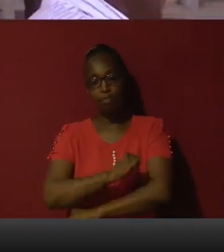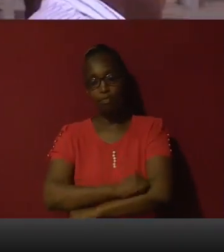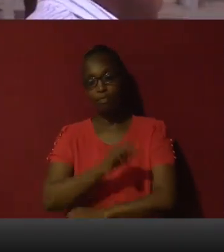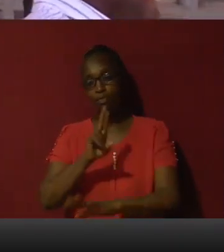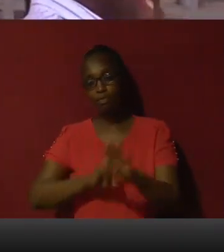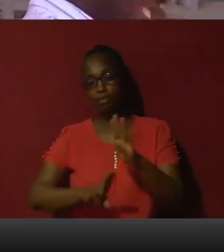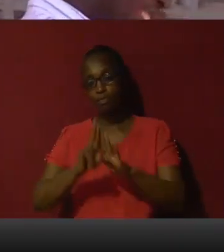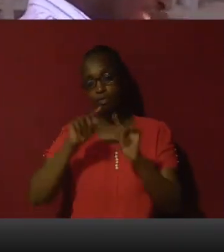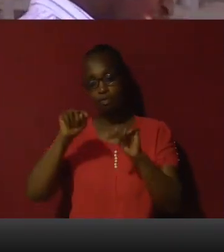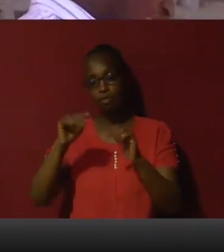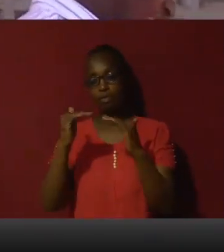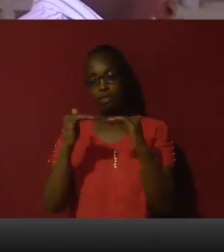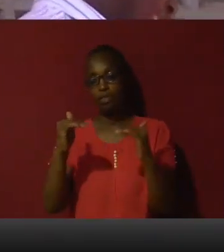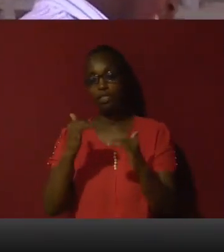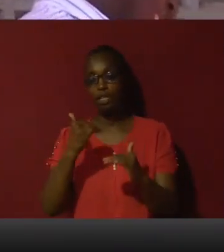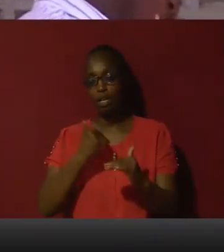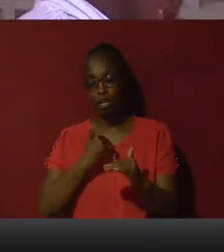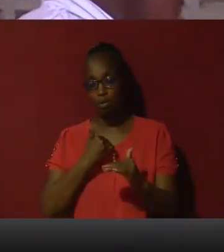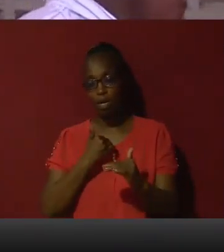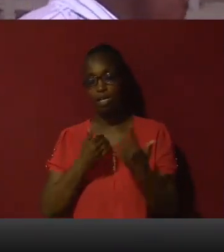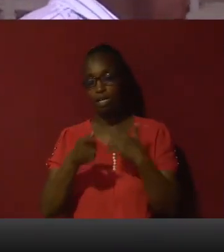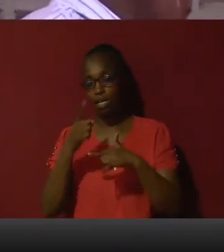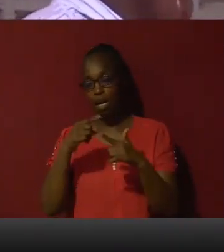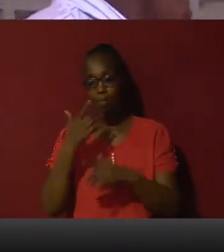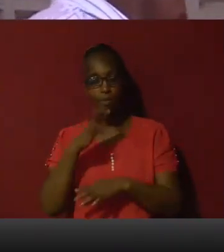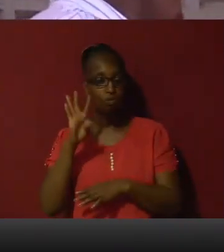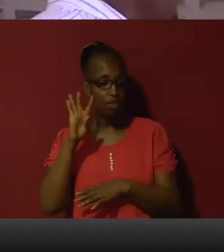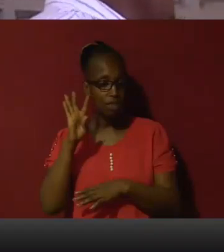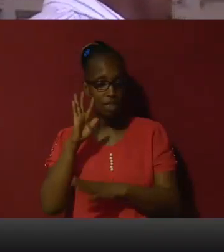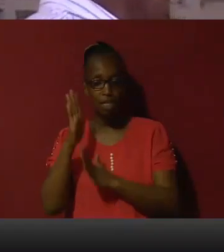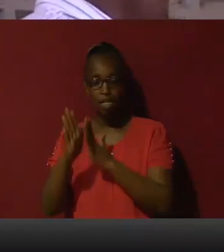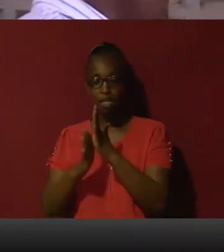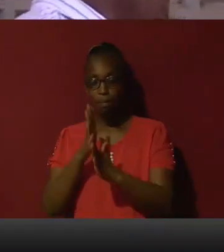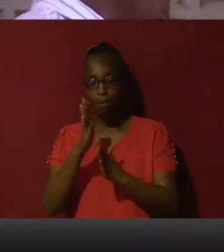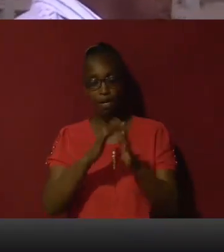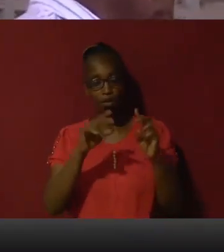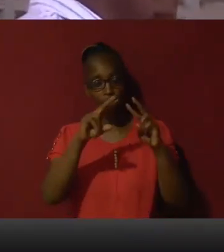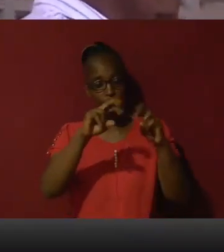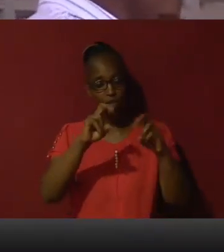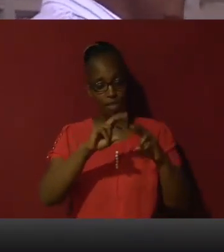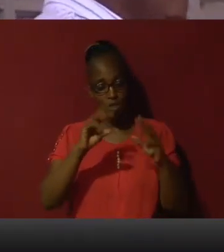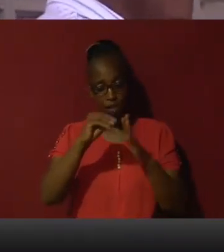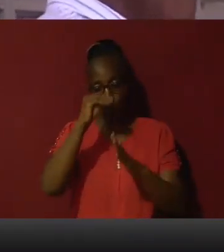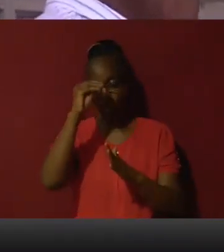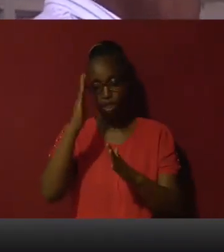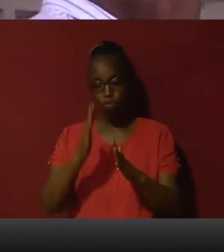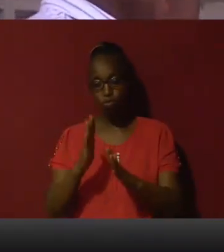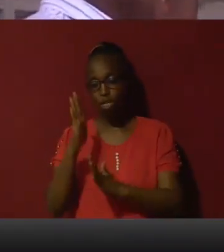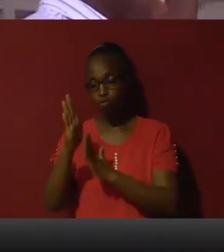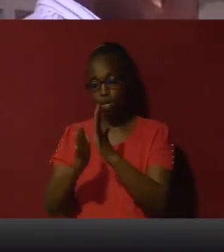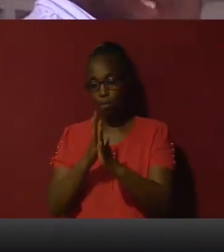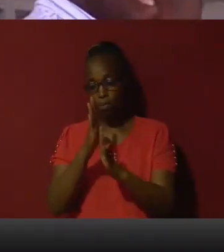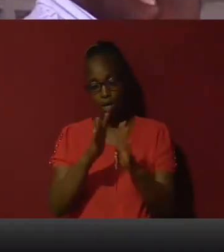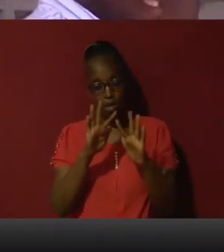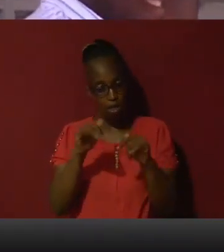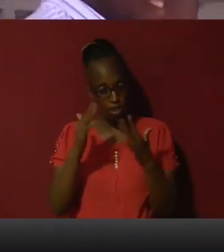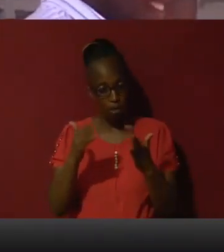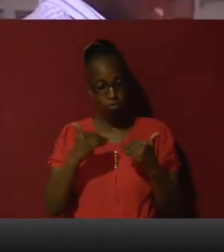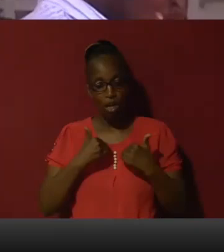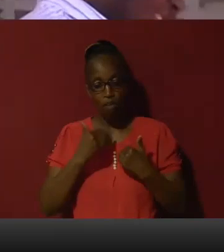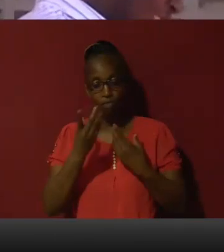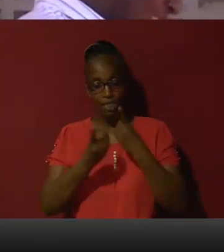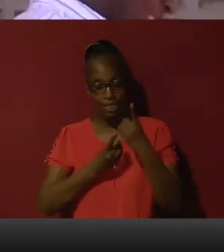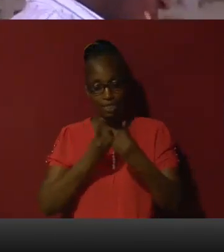level. Tulikuwa tumekunja kusikiliza vile mipango ya kutafuta wanafunzi itapangwa. Na